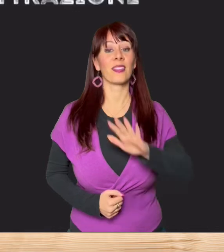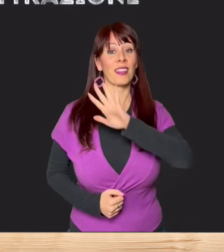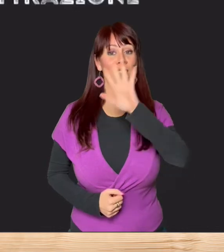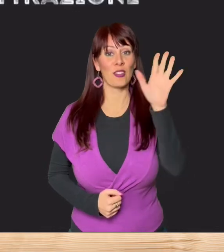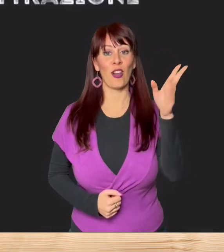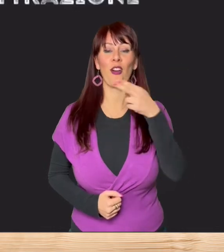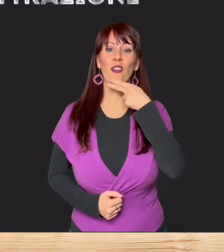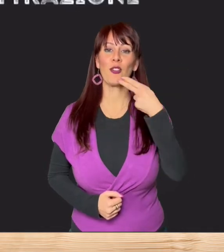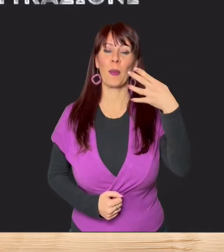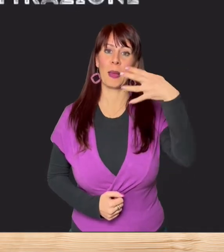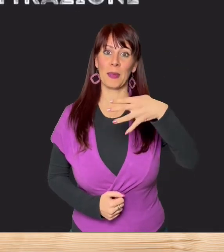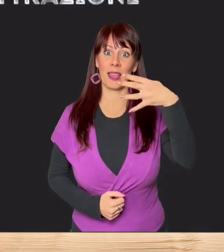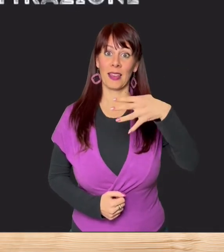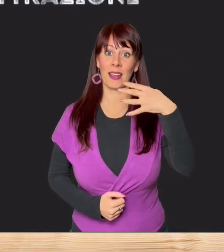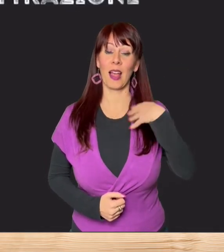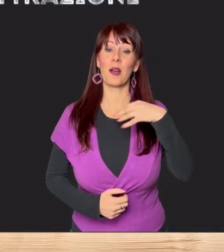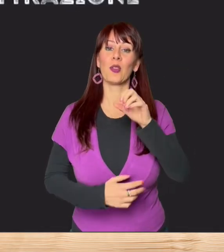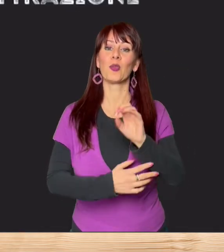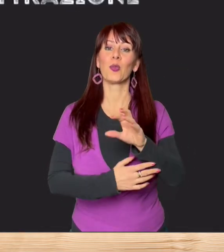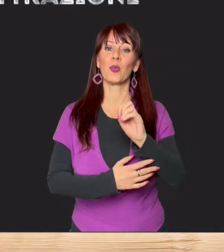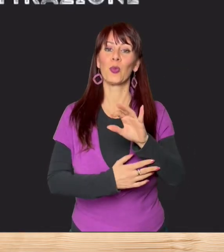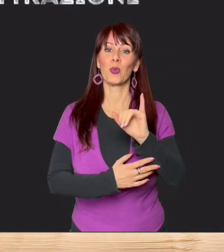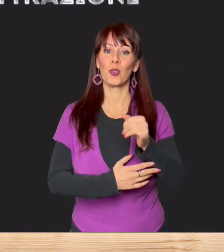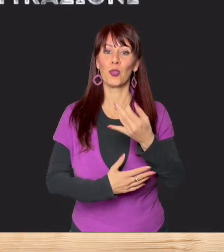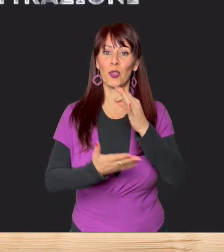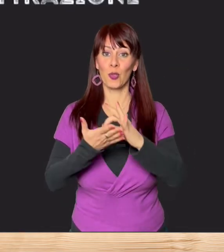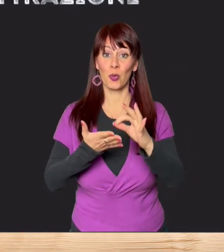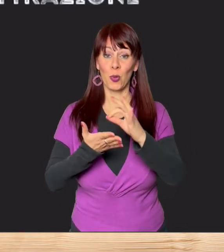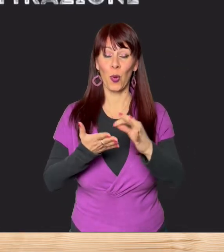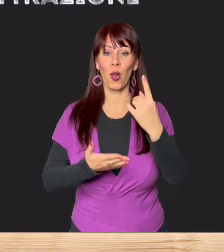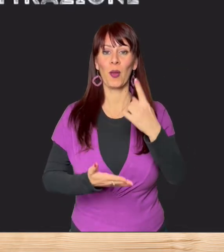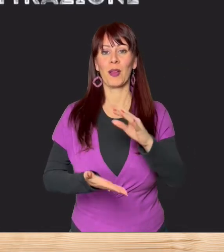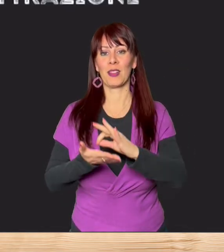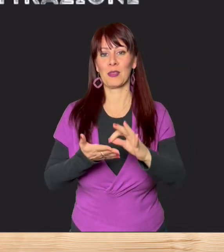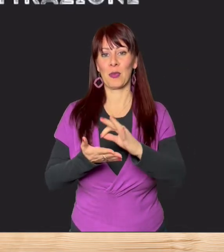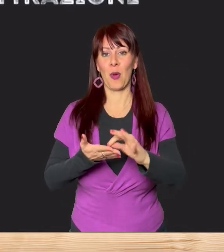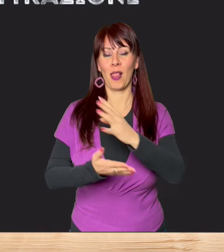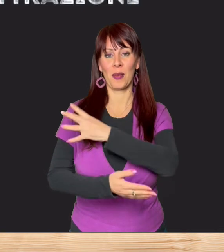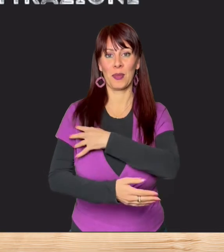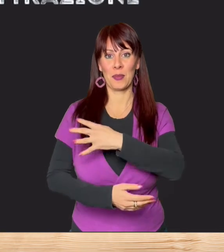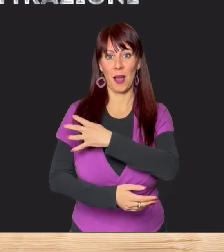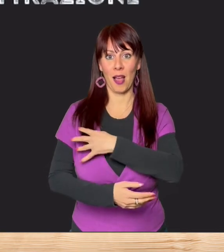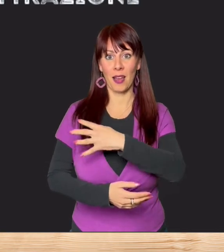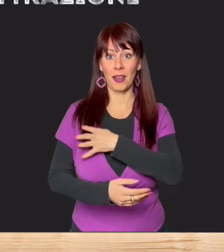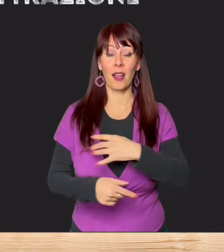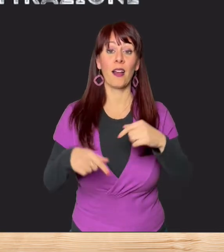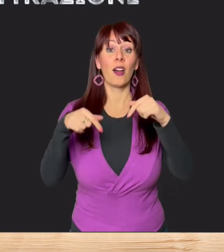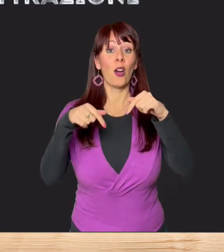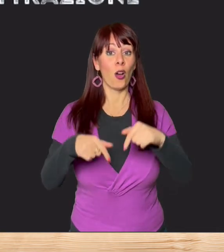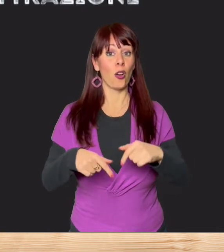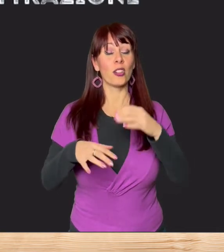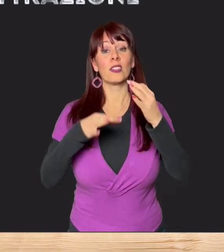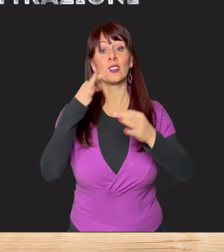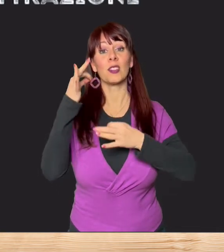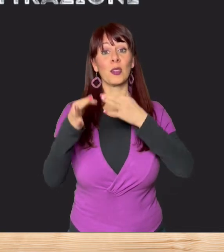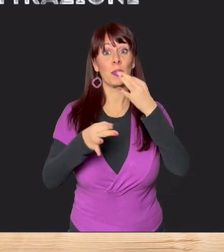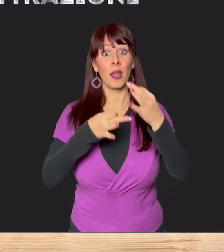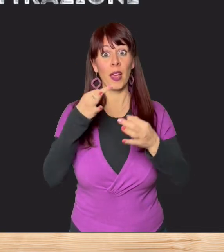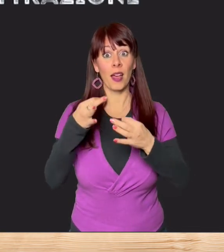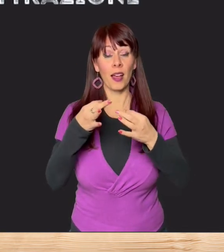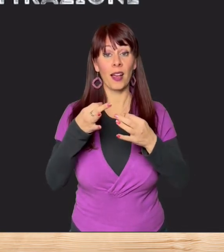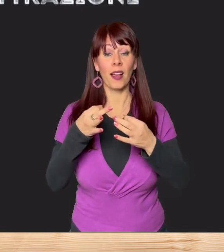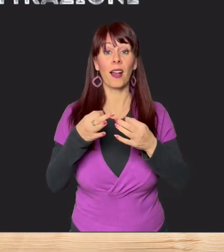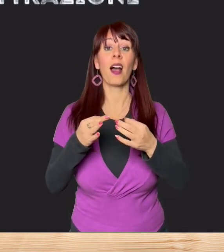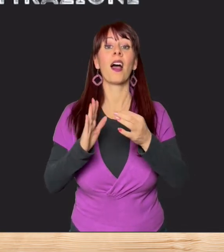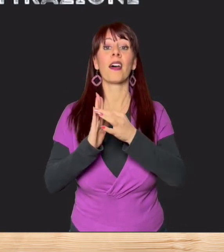ciao sono miriam e sono un tutor già school per la scuola primaria oggi ti spiegherò la